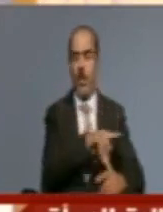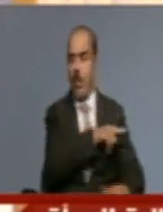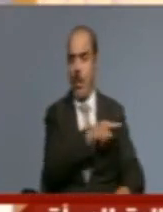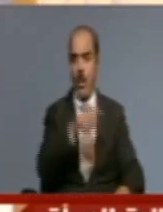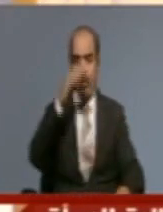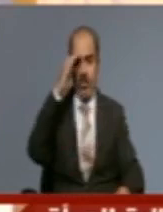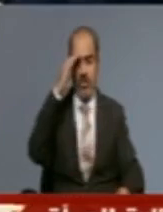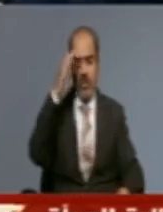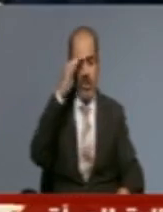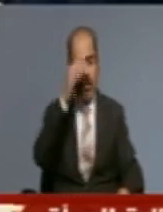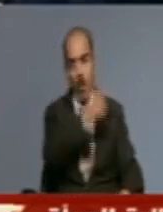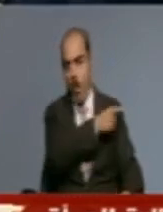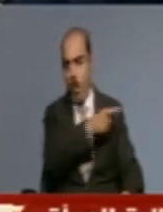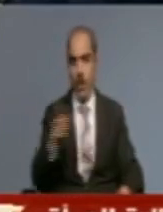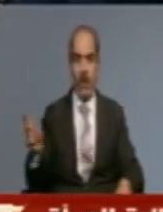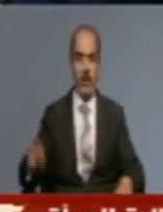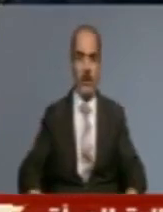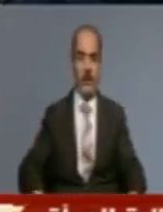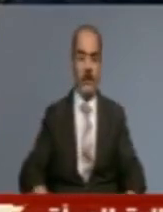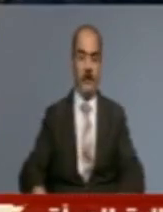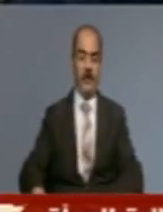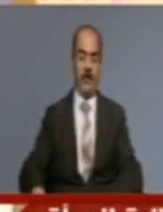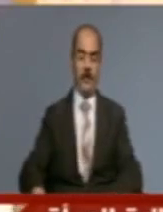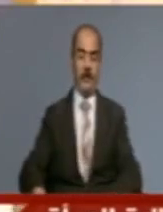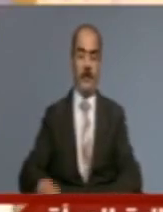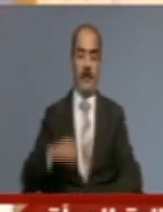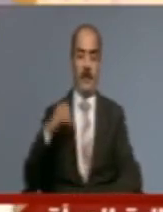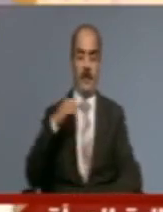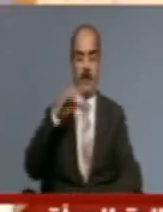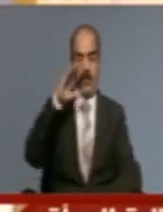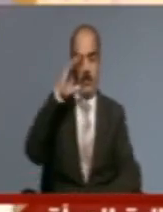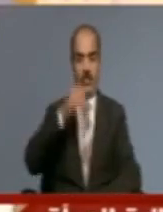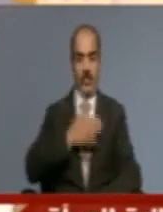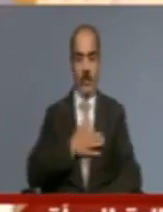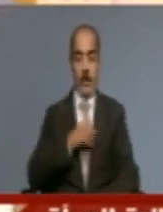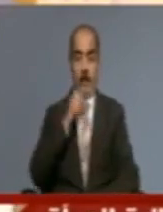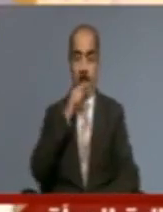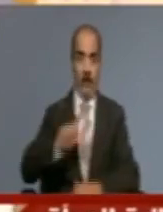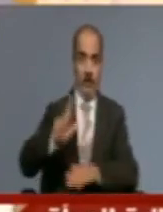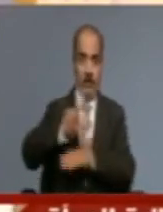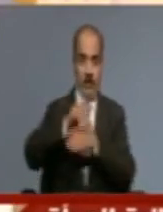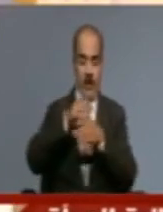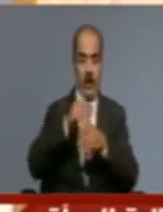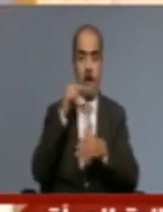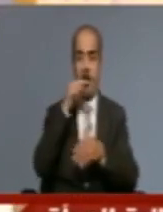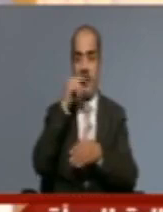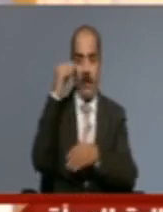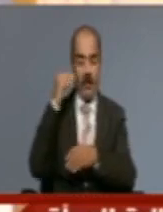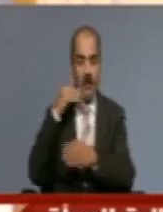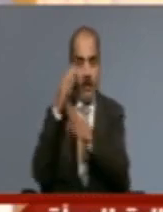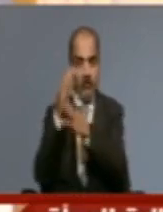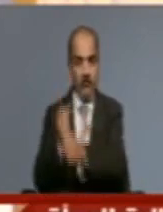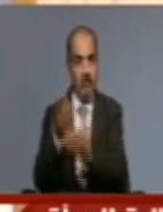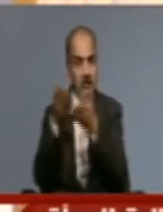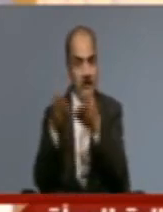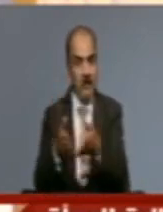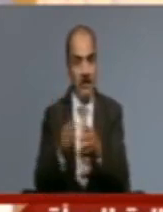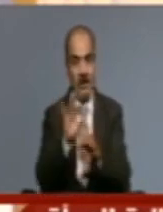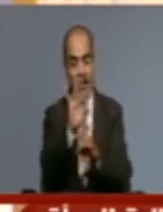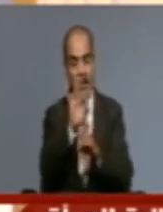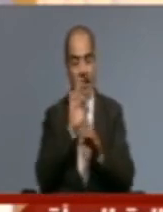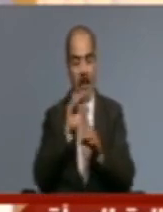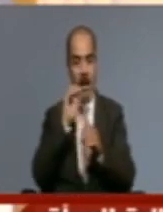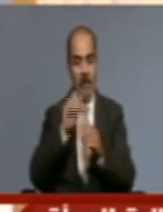لكم جميعا. سيادة الرئيس، إن تمكين المرأة والفتاة المصرية هو اختيار